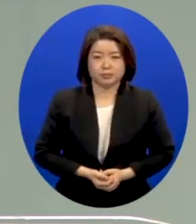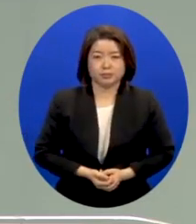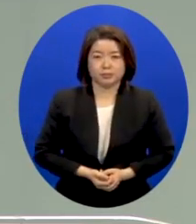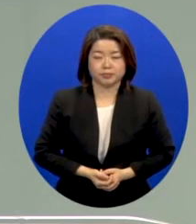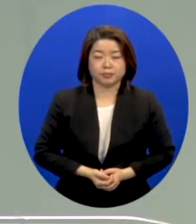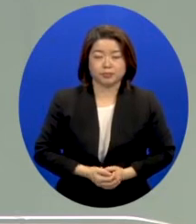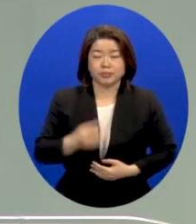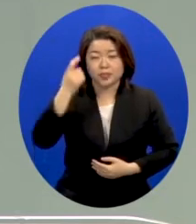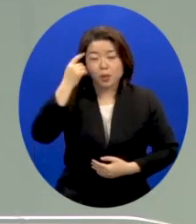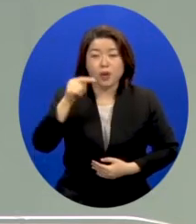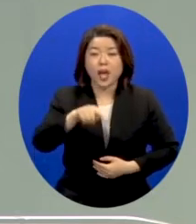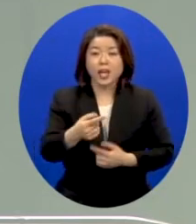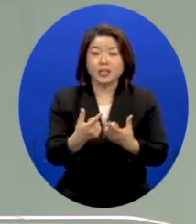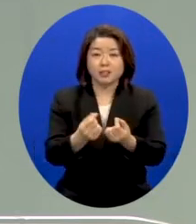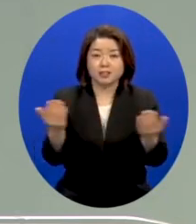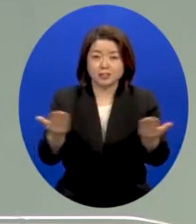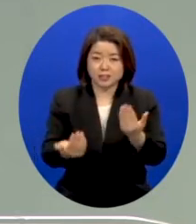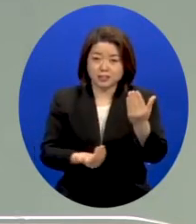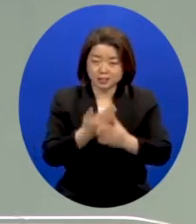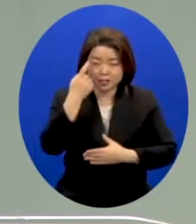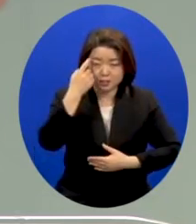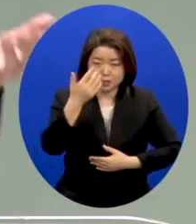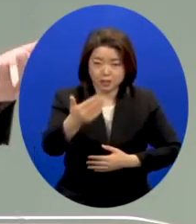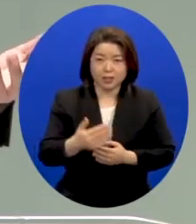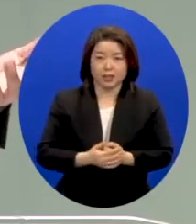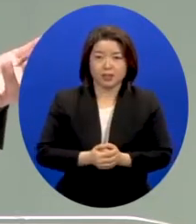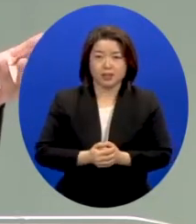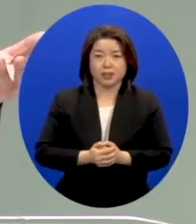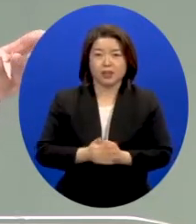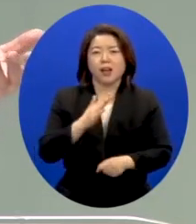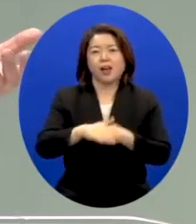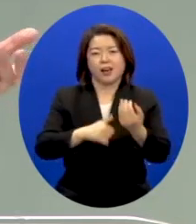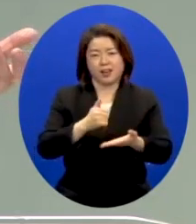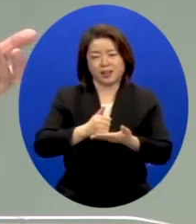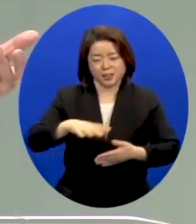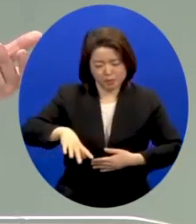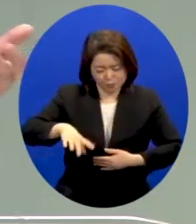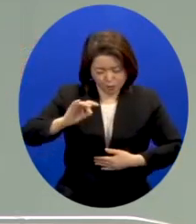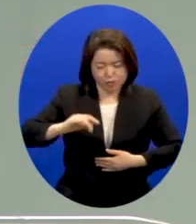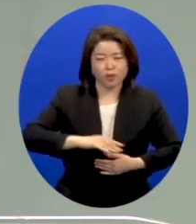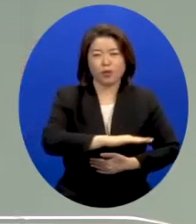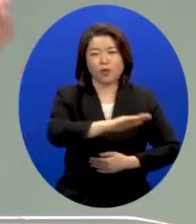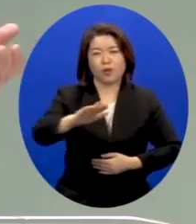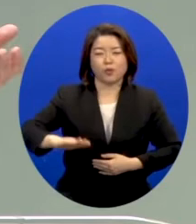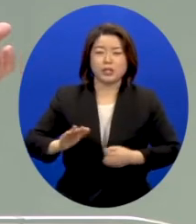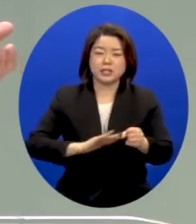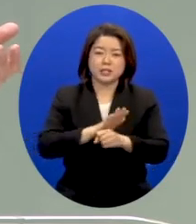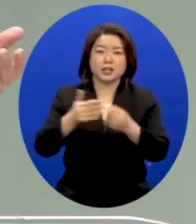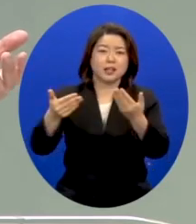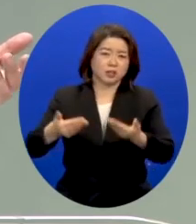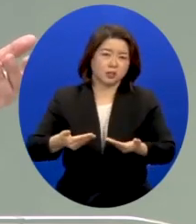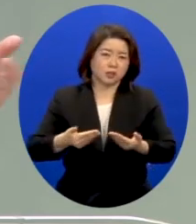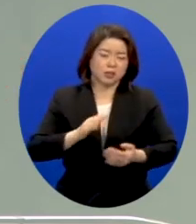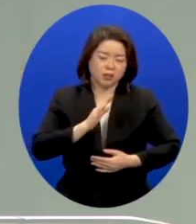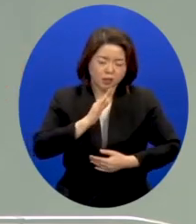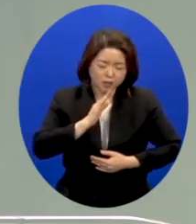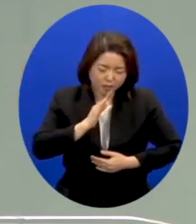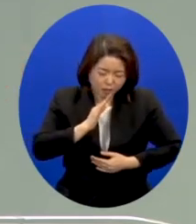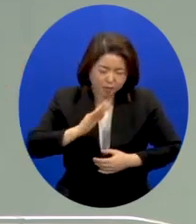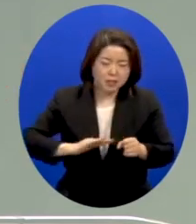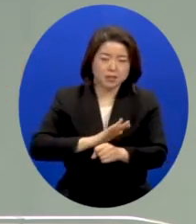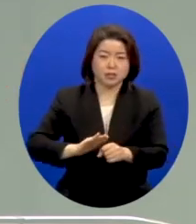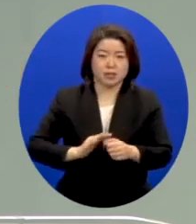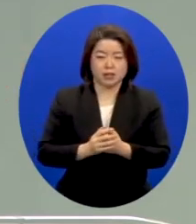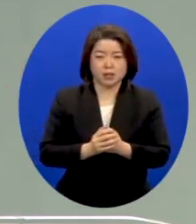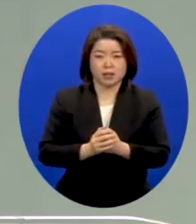왜 이런 일이 벌어지지 요 하나님이 우리를 먼저 사랑하실 너무나 사랑하시니까 우리가